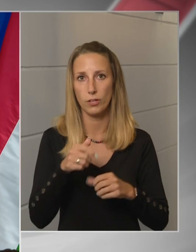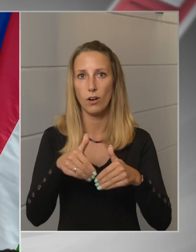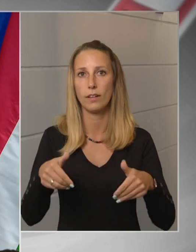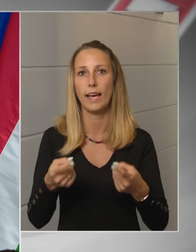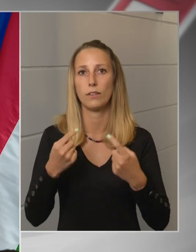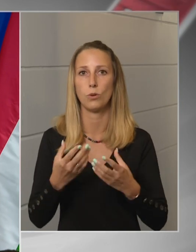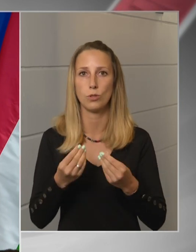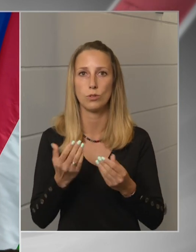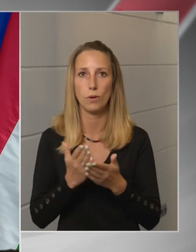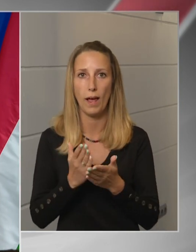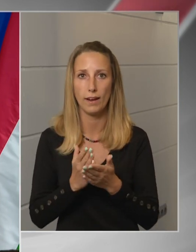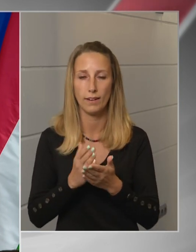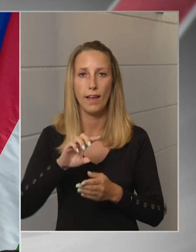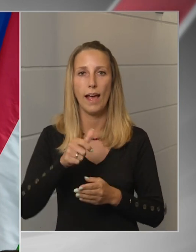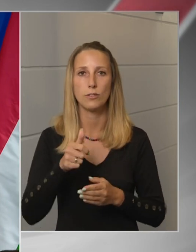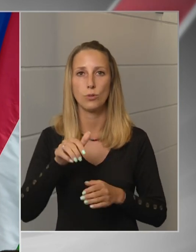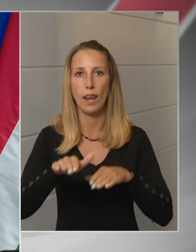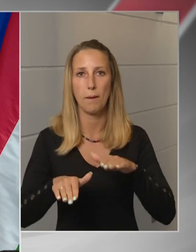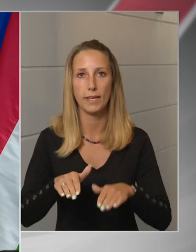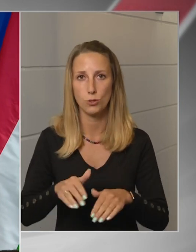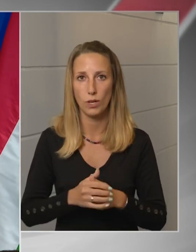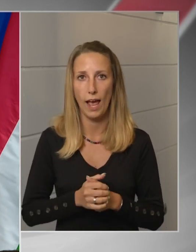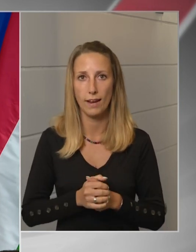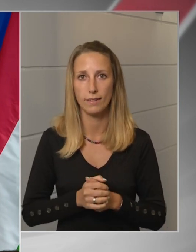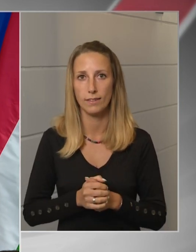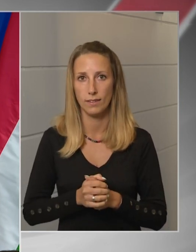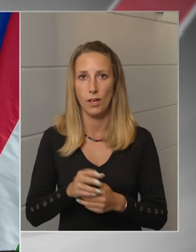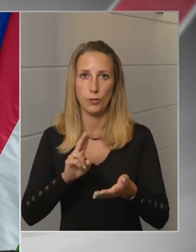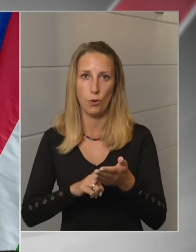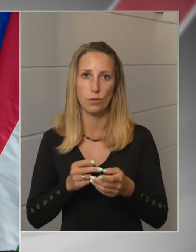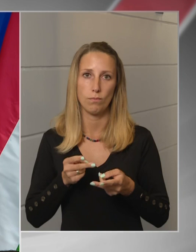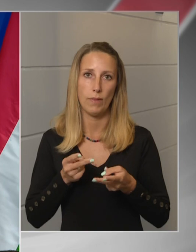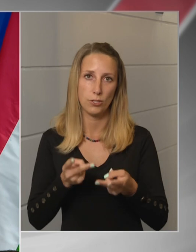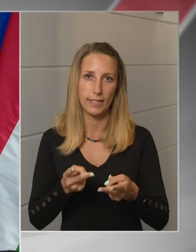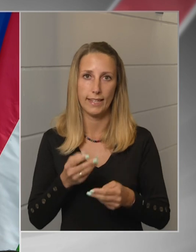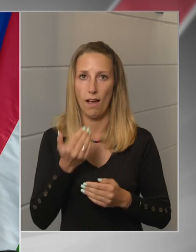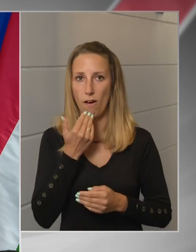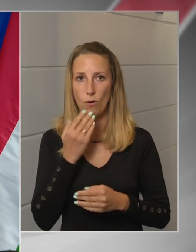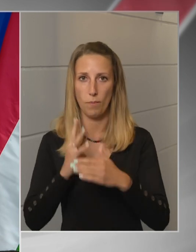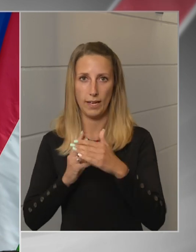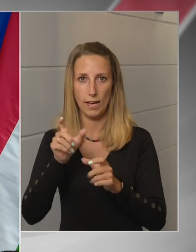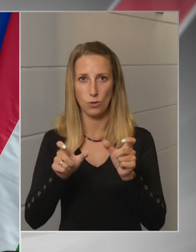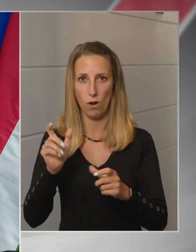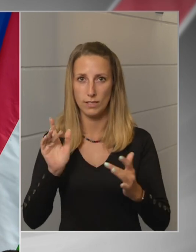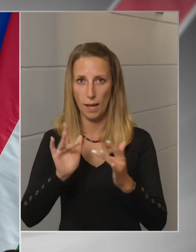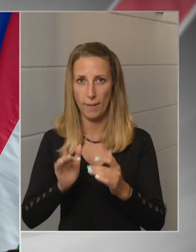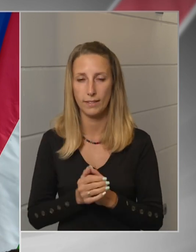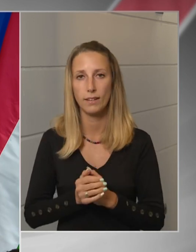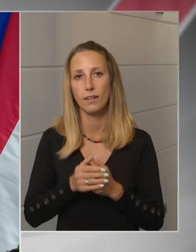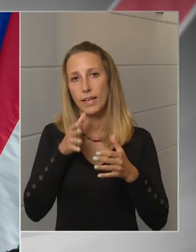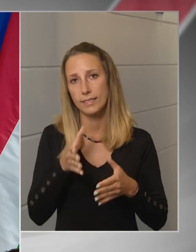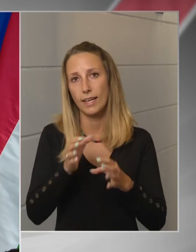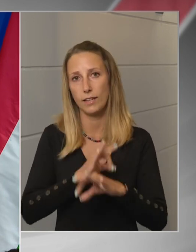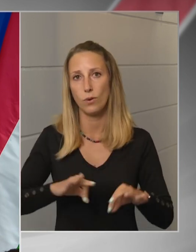sokszor már első lépésükkel is a jogot megsérteni akaró migránsokkal szemben, hiszen egy országban